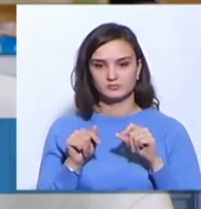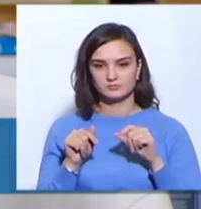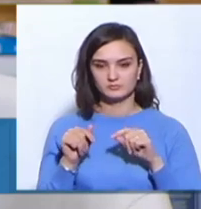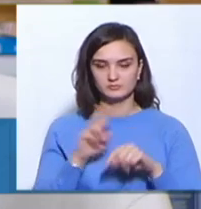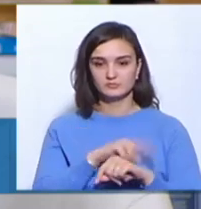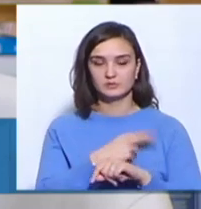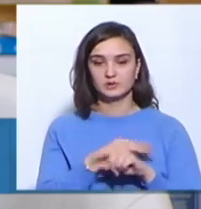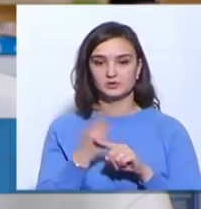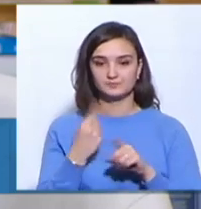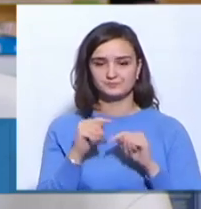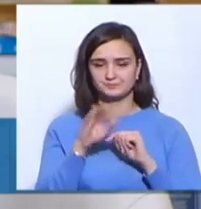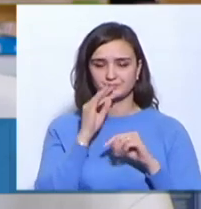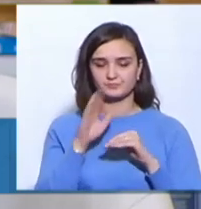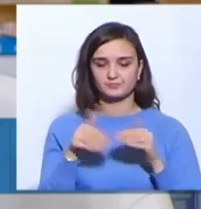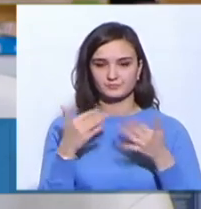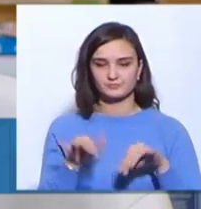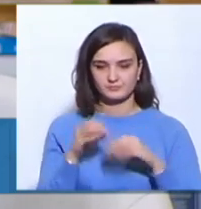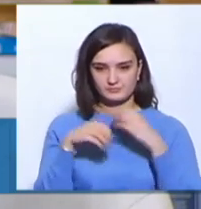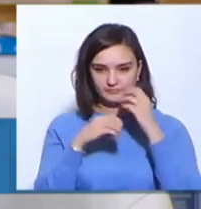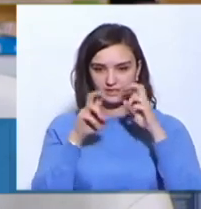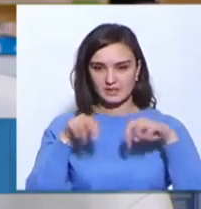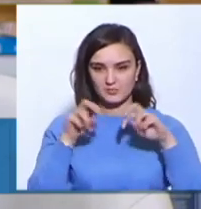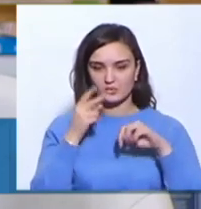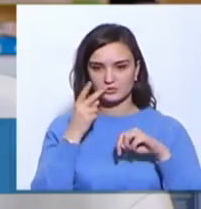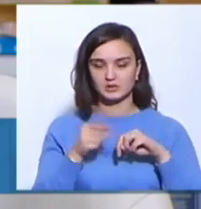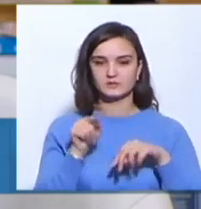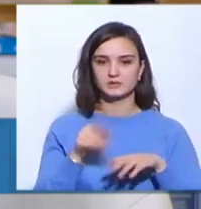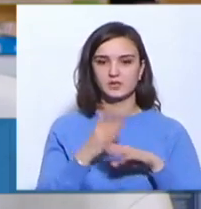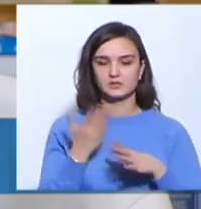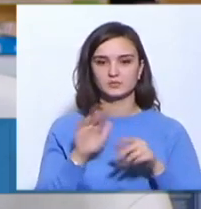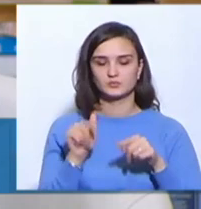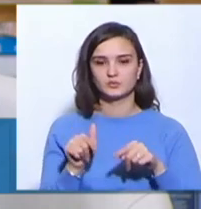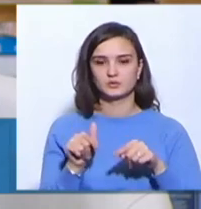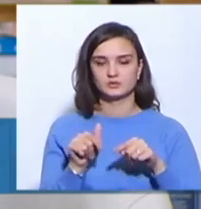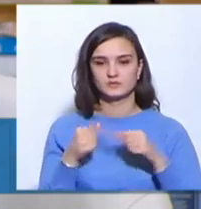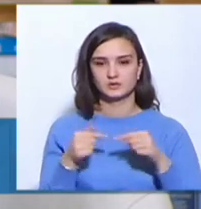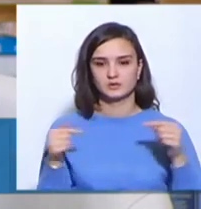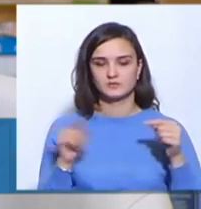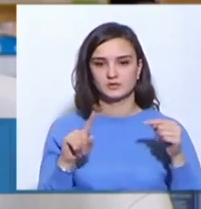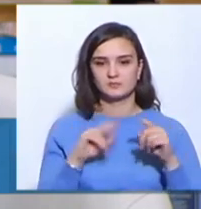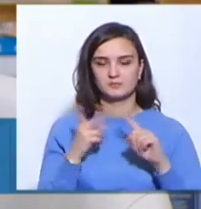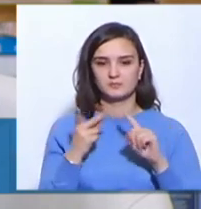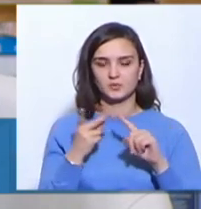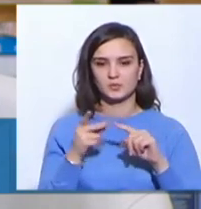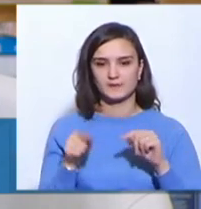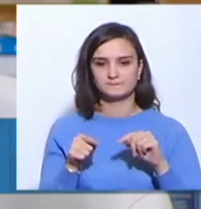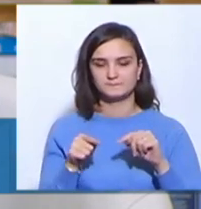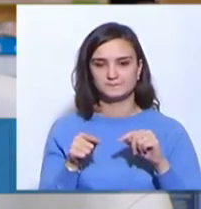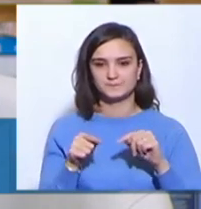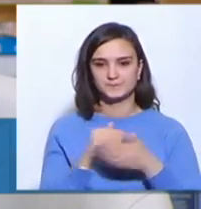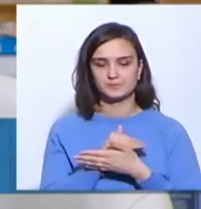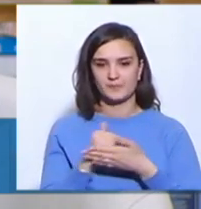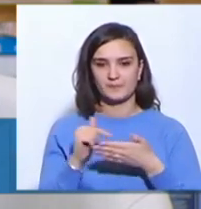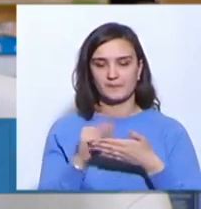კლინიკაში. შემდეგ უკვე ლაბორანტი გაარკვევს, იქ არის თუ არა ფარული სისხლდენა. მეორე ეტაპზე,